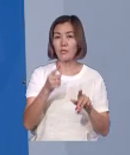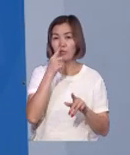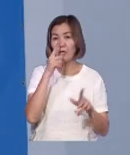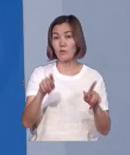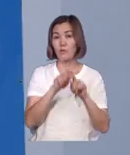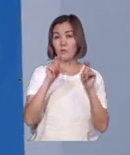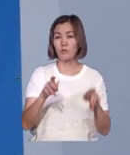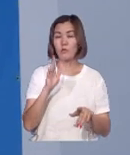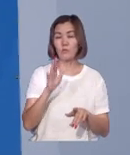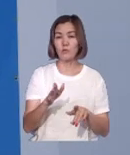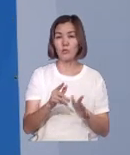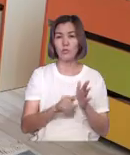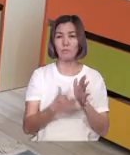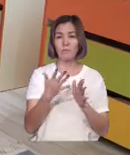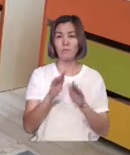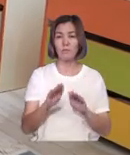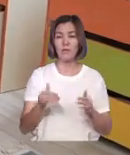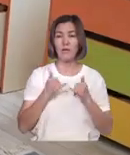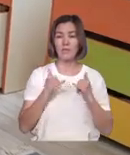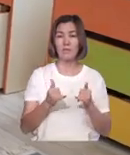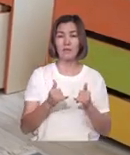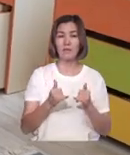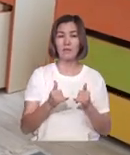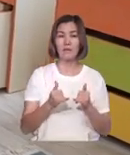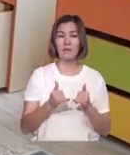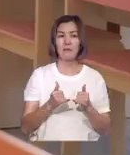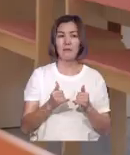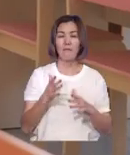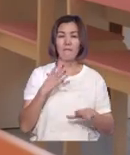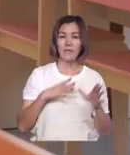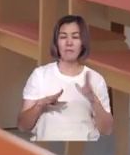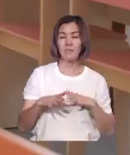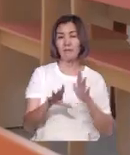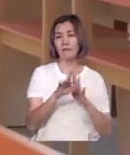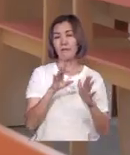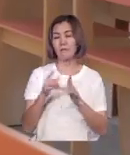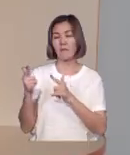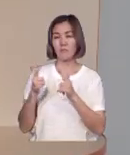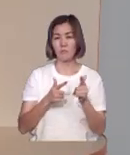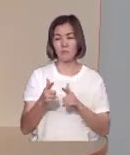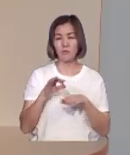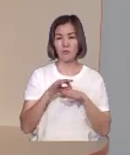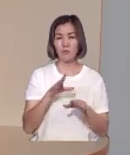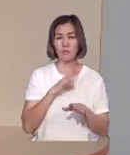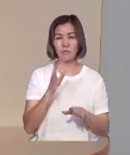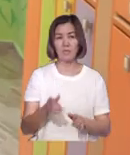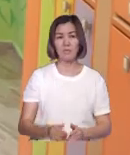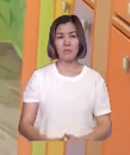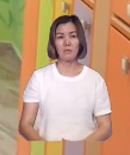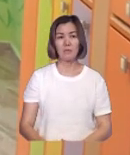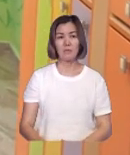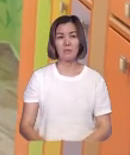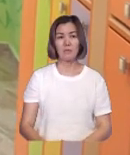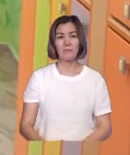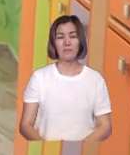есігін айқара ашады. 75 балаға арналған тәрбие ошағы тәрбиешілерді таңдап дайындық жұмыстарын жасап жатыр. Неше